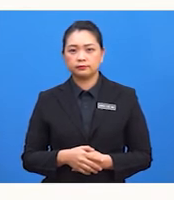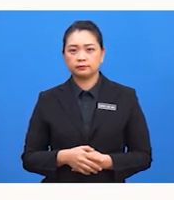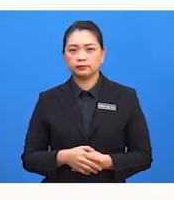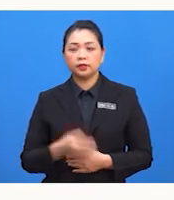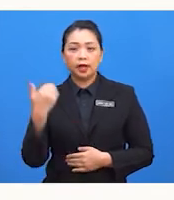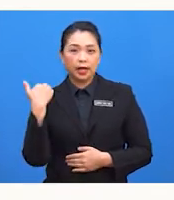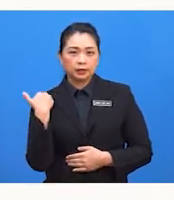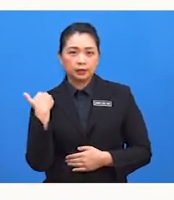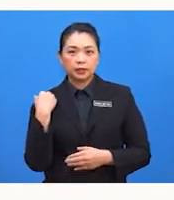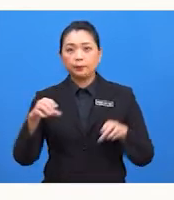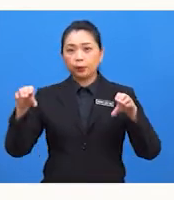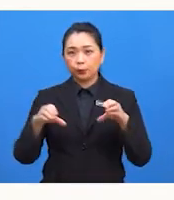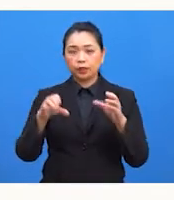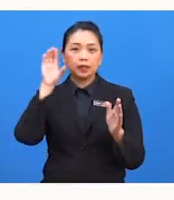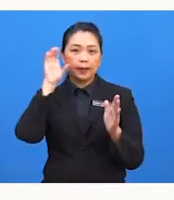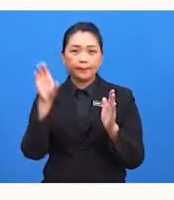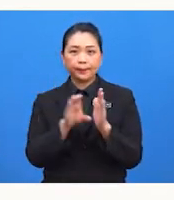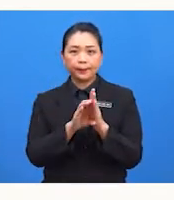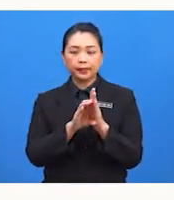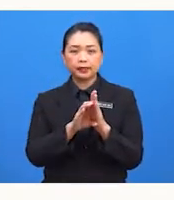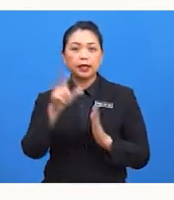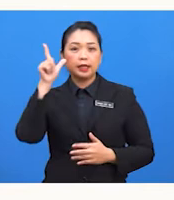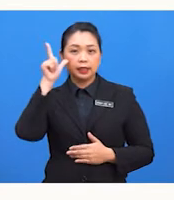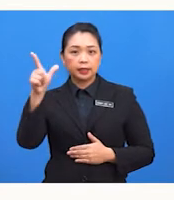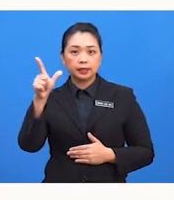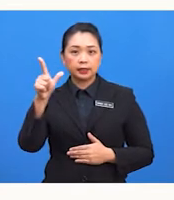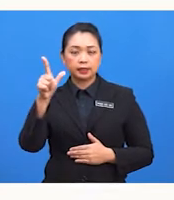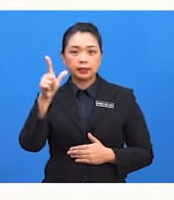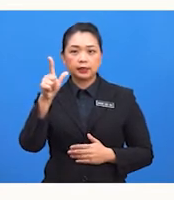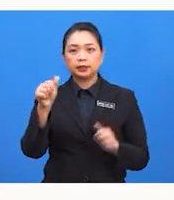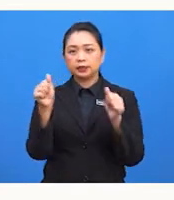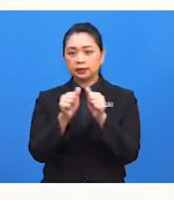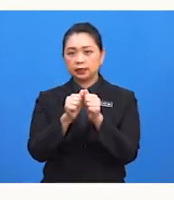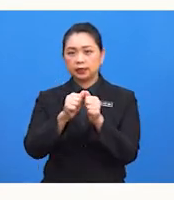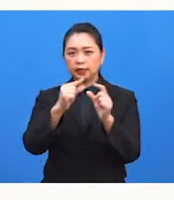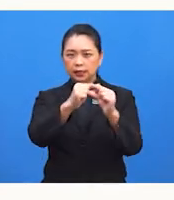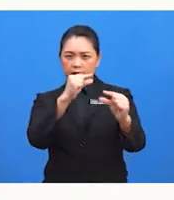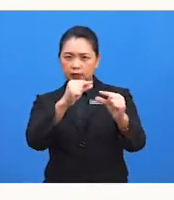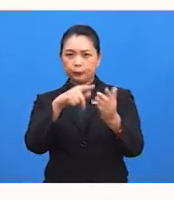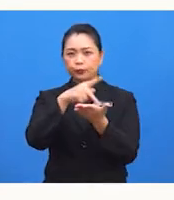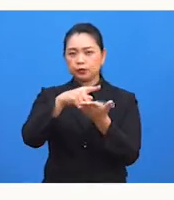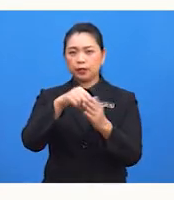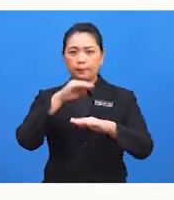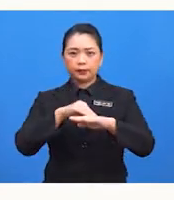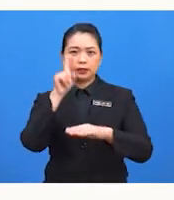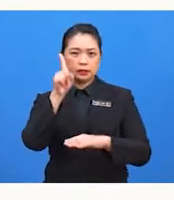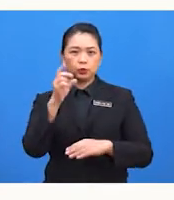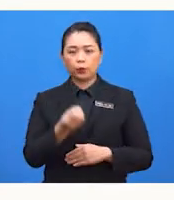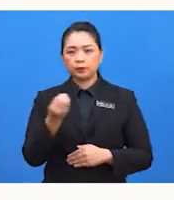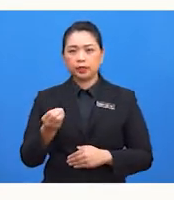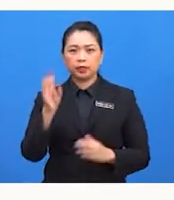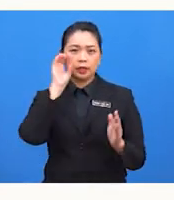yang terlihat daripada garis pusat pada sesuah objek gambar serta melihat